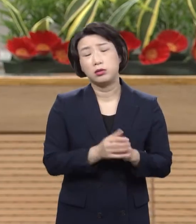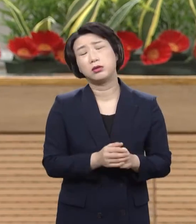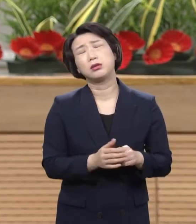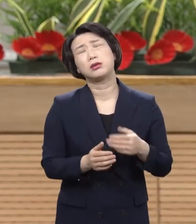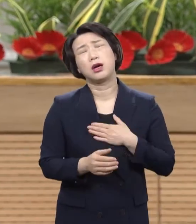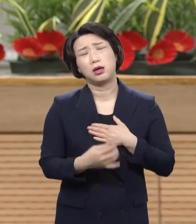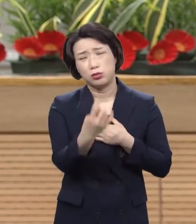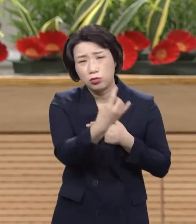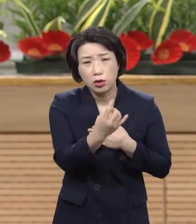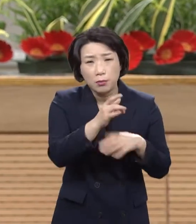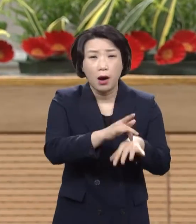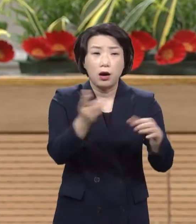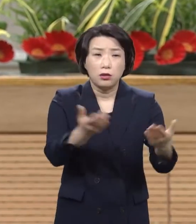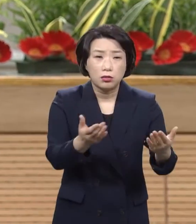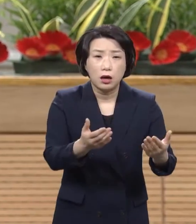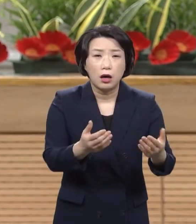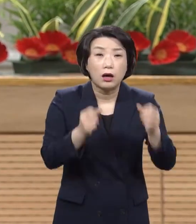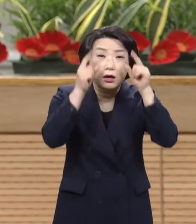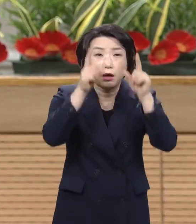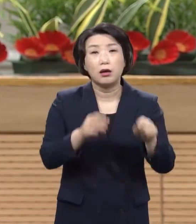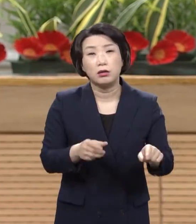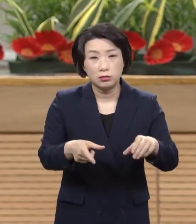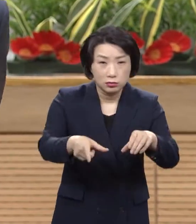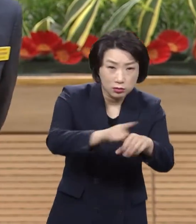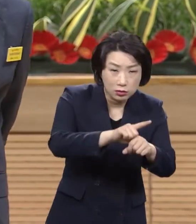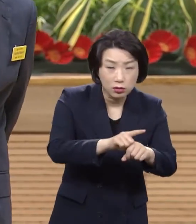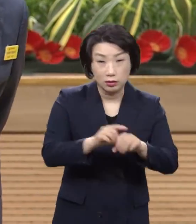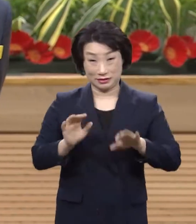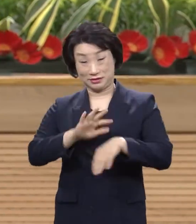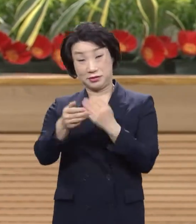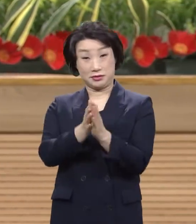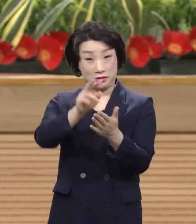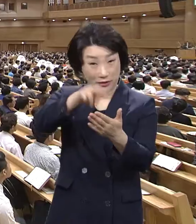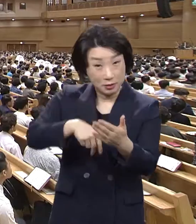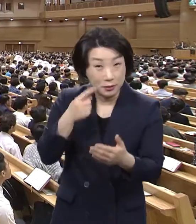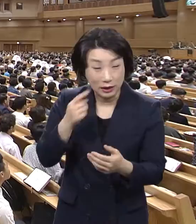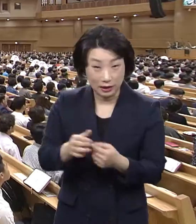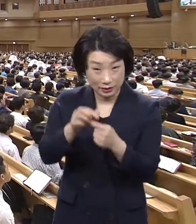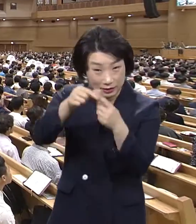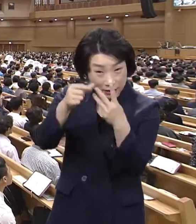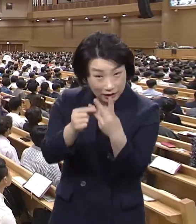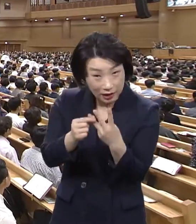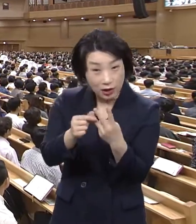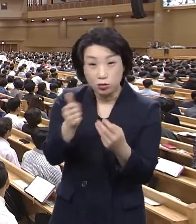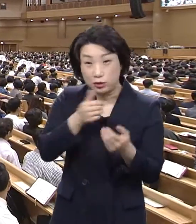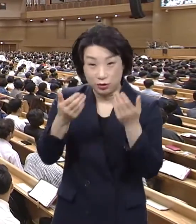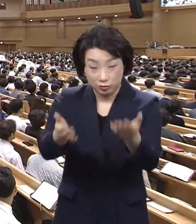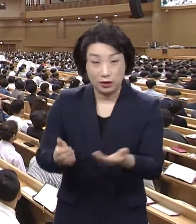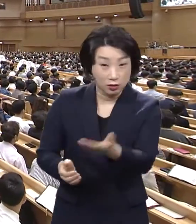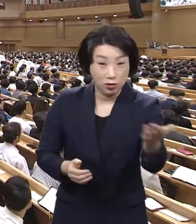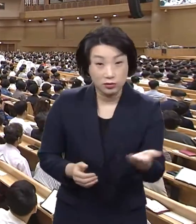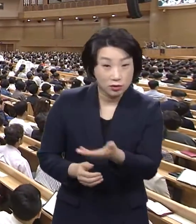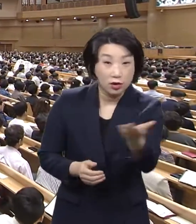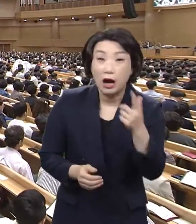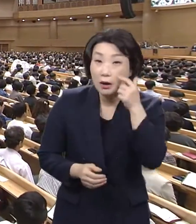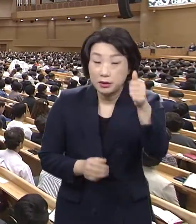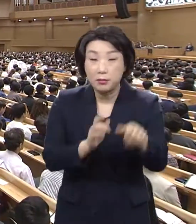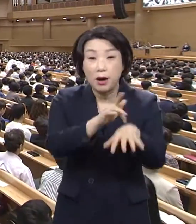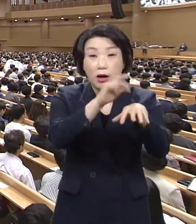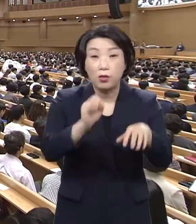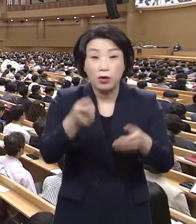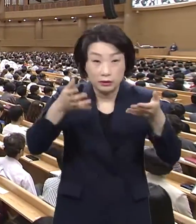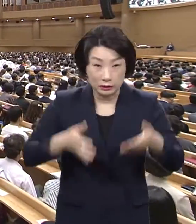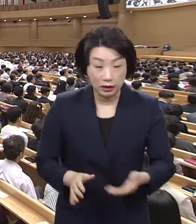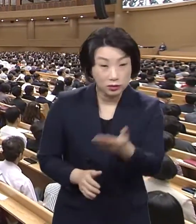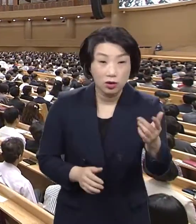나를 속인 마귀 역사였더라. 이놈이. 한번 읽어봐. 세 가지를 정확하게 말할 테니 읽어봐. 너희는 너희 아비 마귀에게서